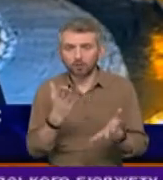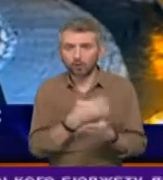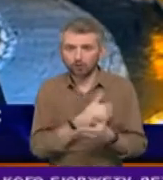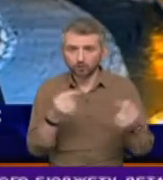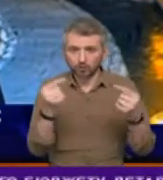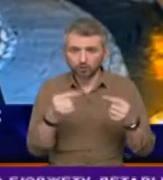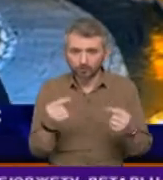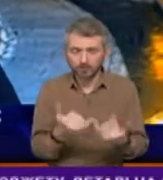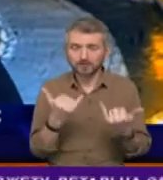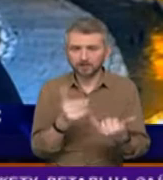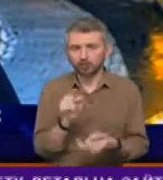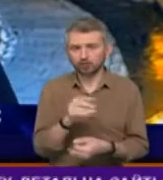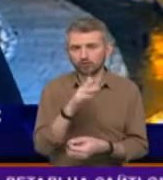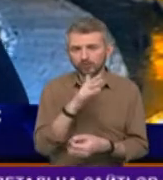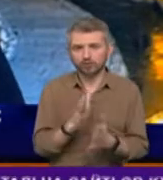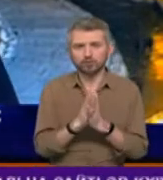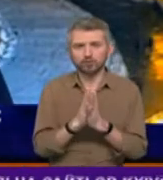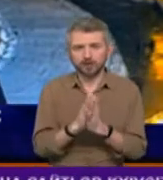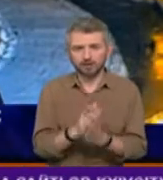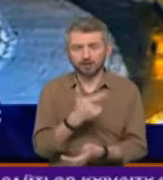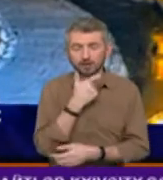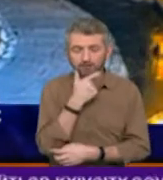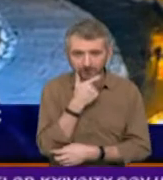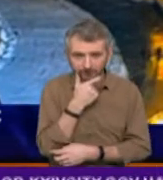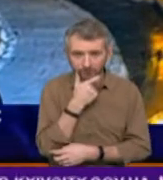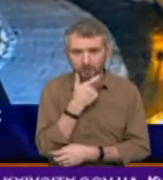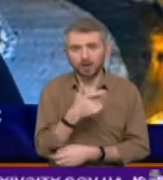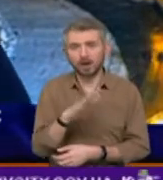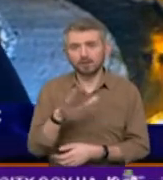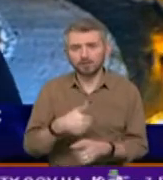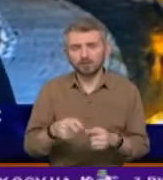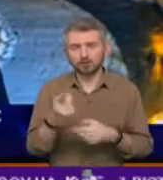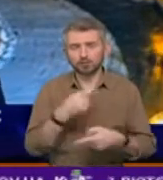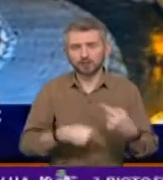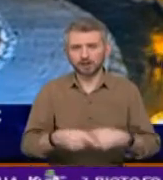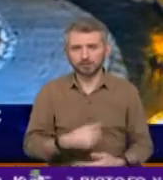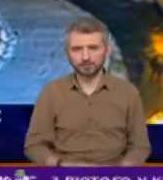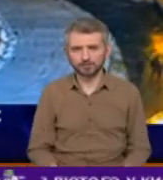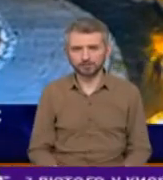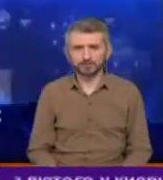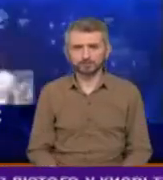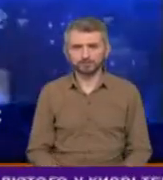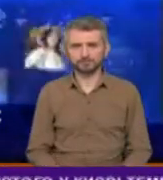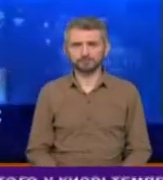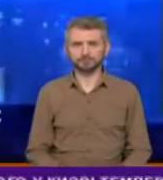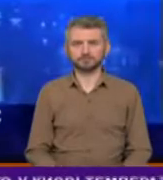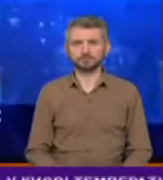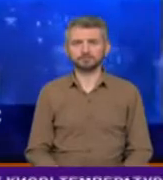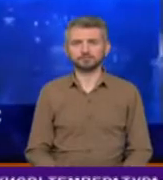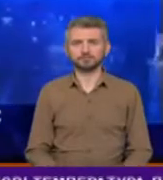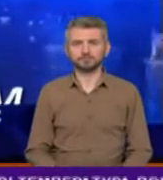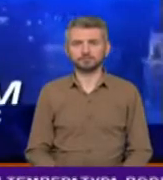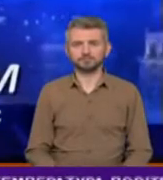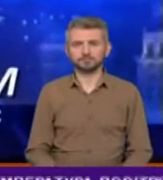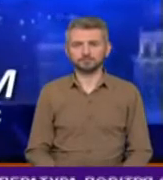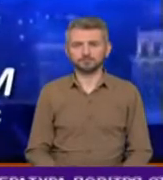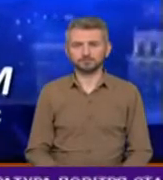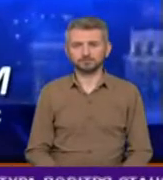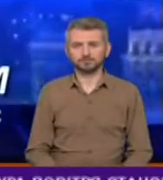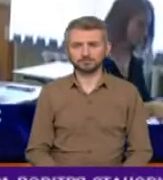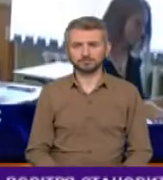там цілі експертні групи, які складають, і там є банк завдань, і дійсно фахові представники вчителі, наскільки я